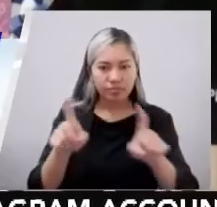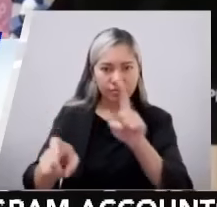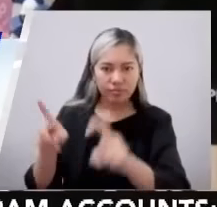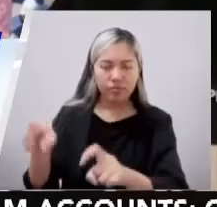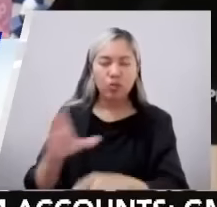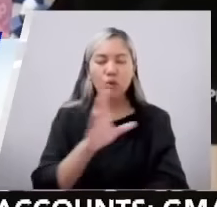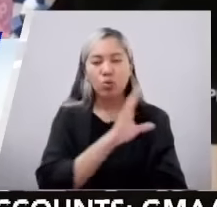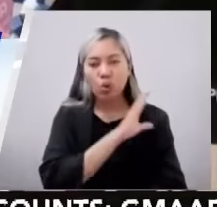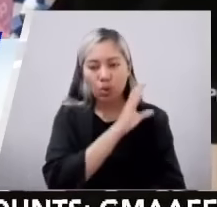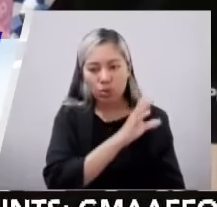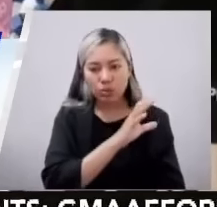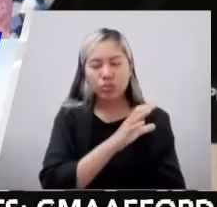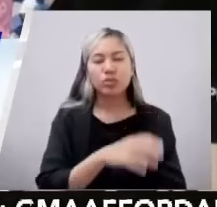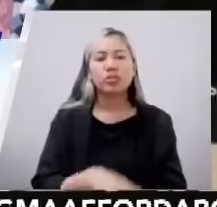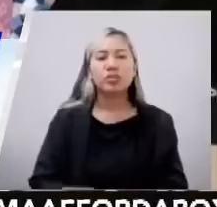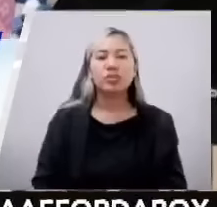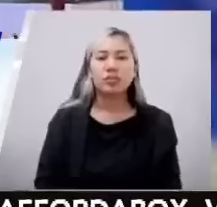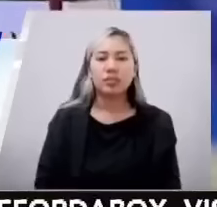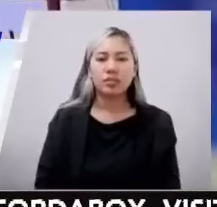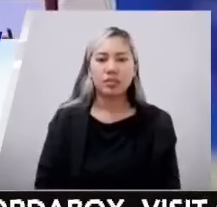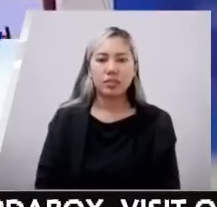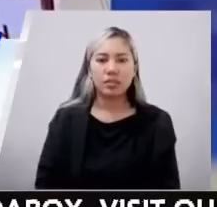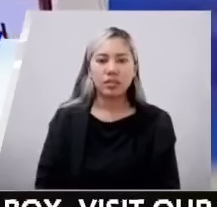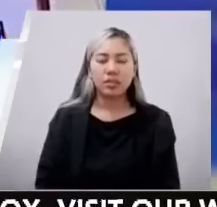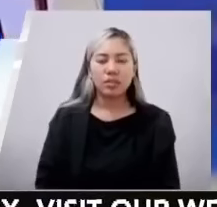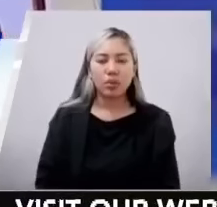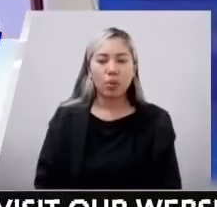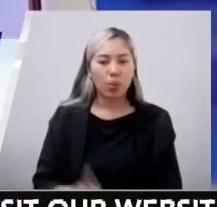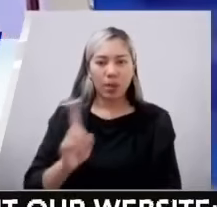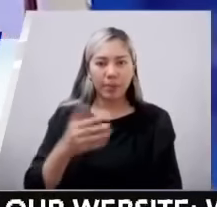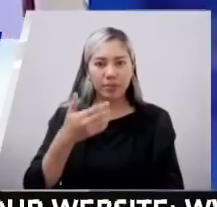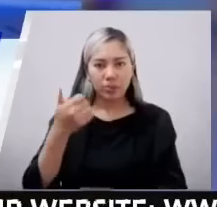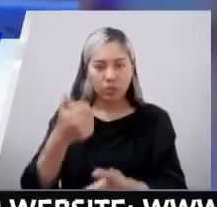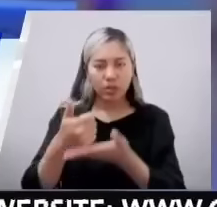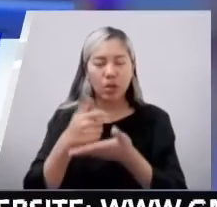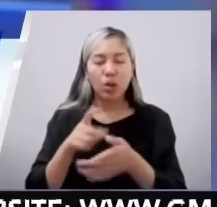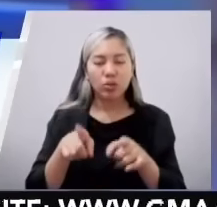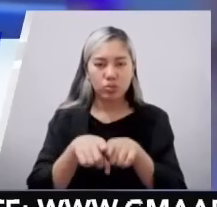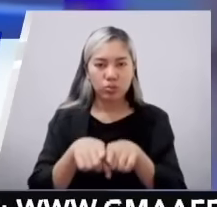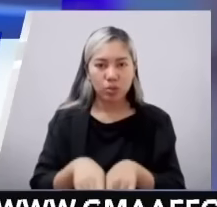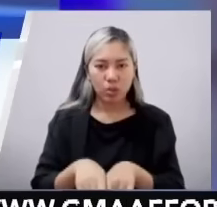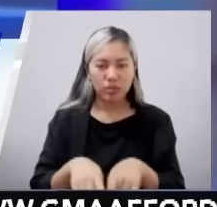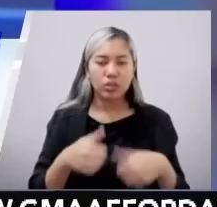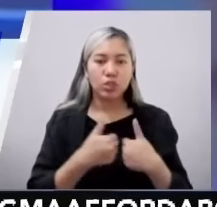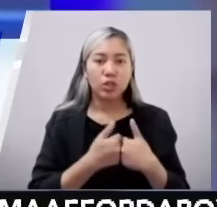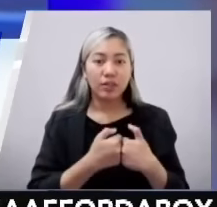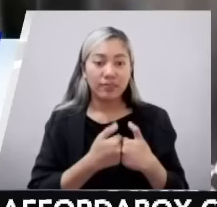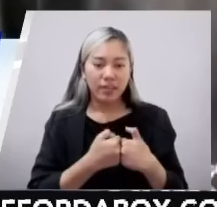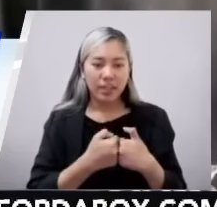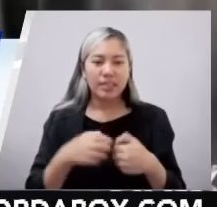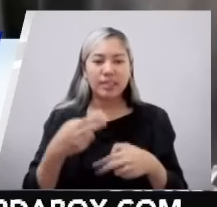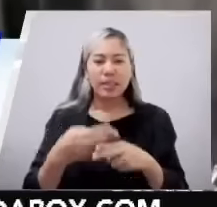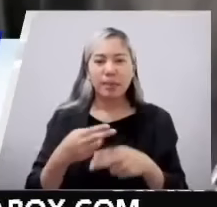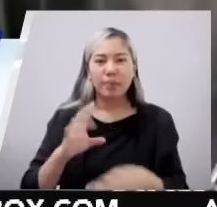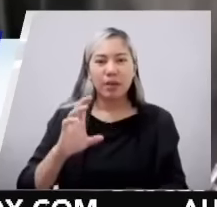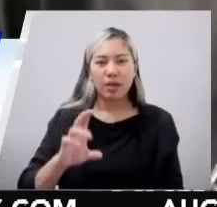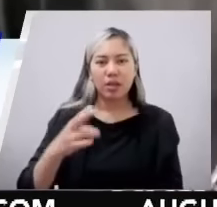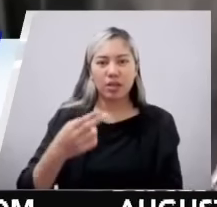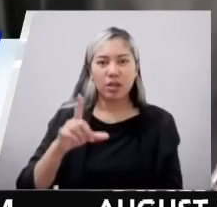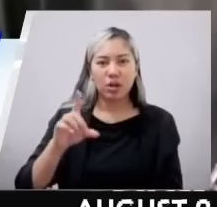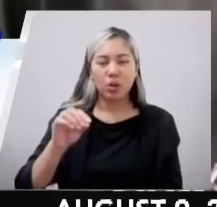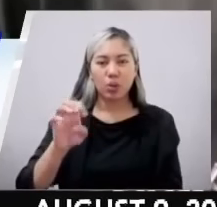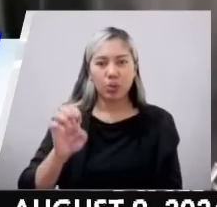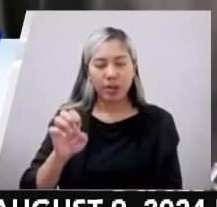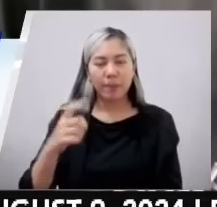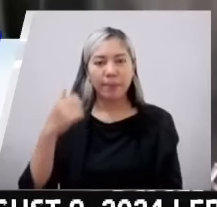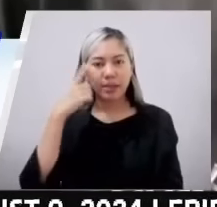na um strategy nila pati sa nobyang si Chloe naalagaan po yyung Mental Health ko and wellbeing ko